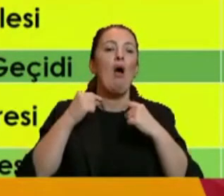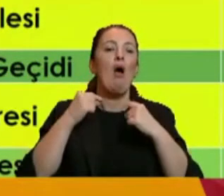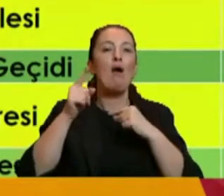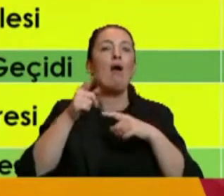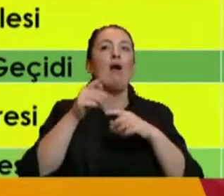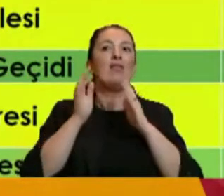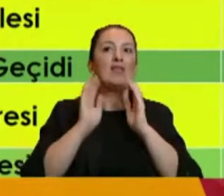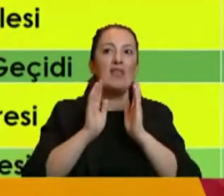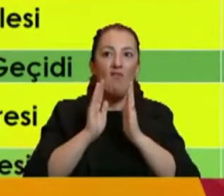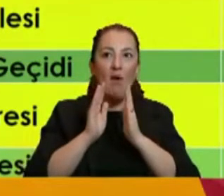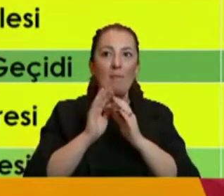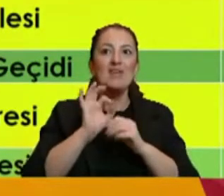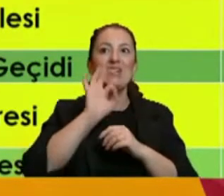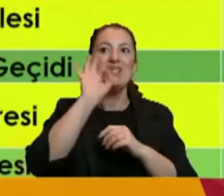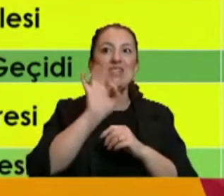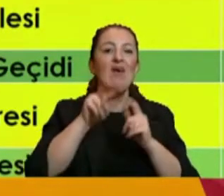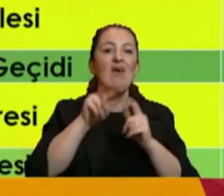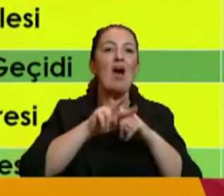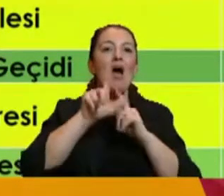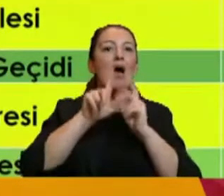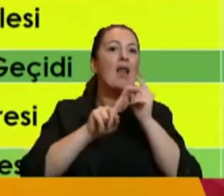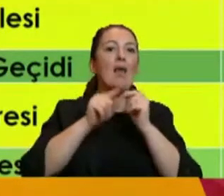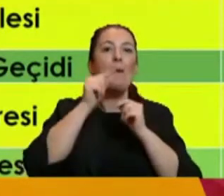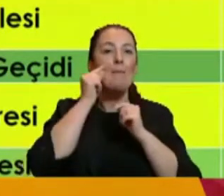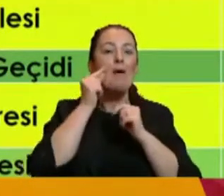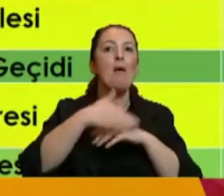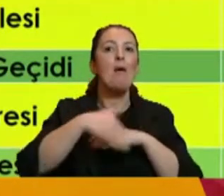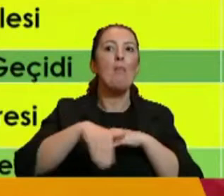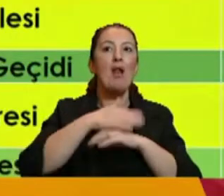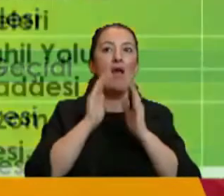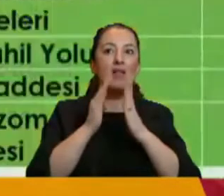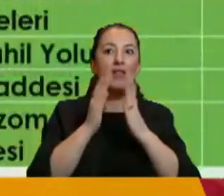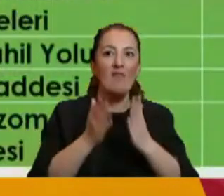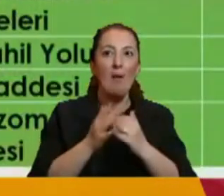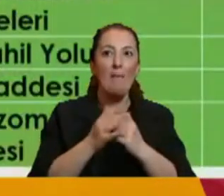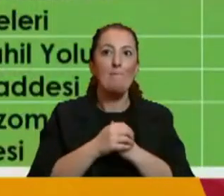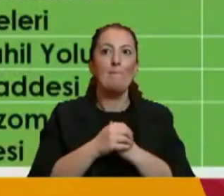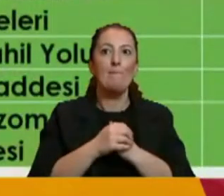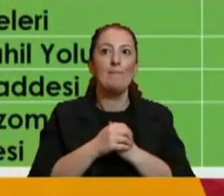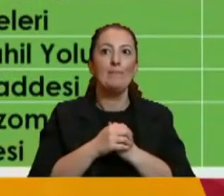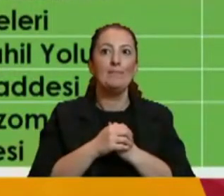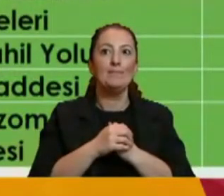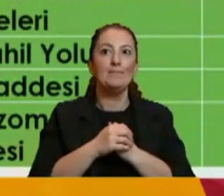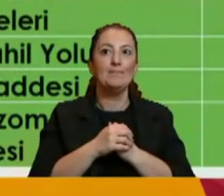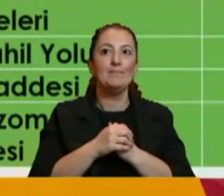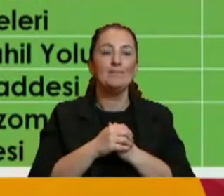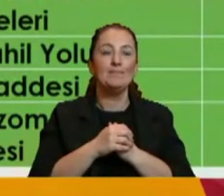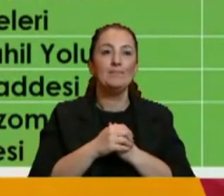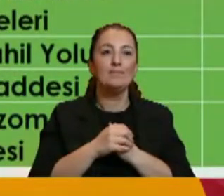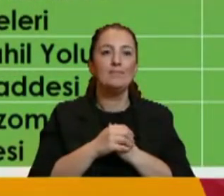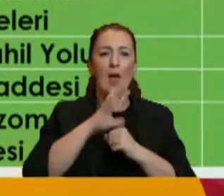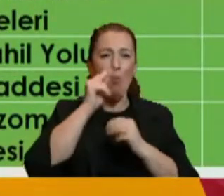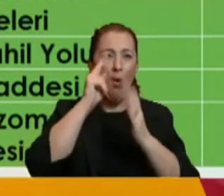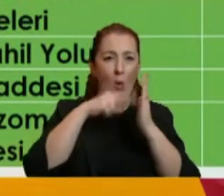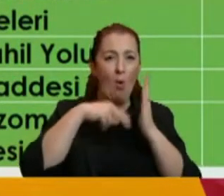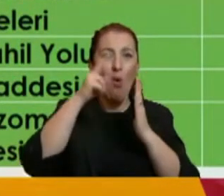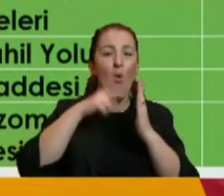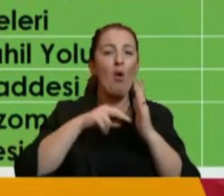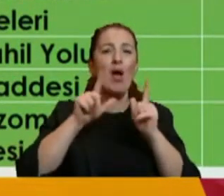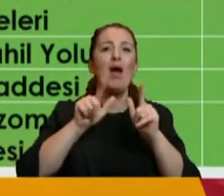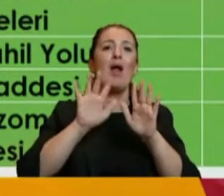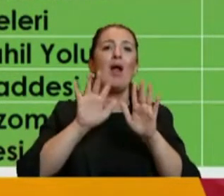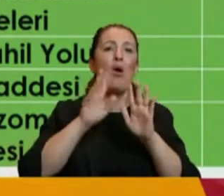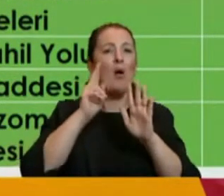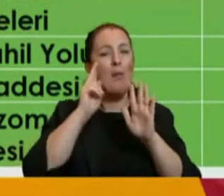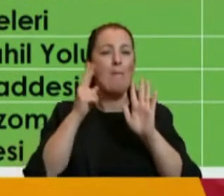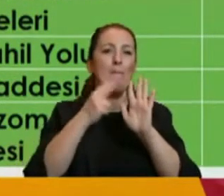ediyor Silivri Alibey Mahallesi devam ediyor ya ama hepsini oku muyum ekrana